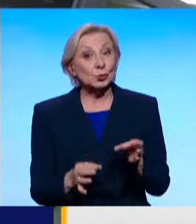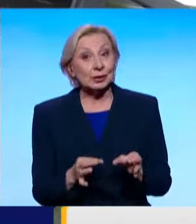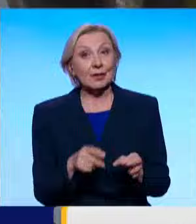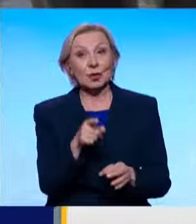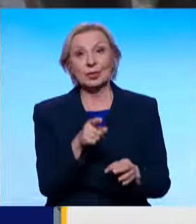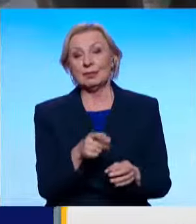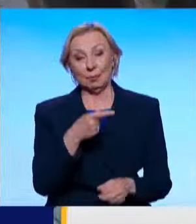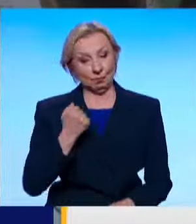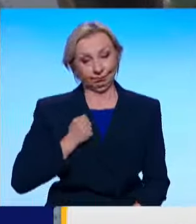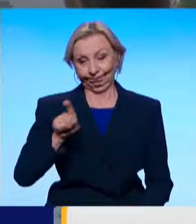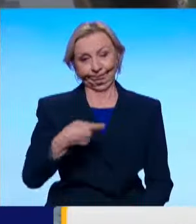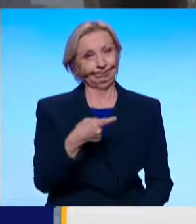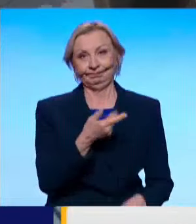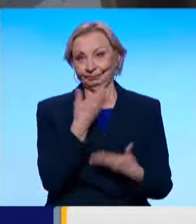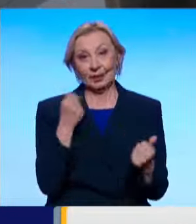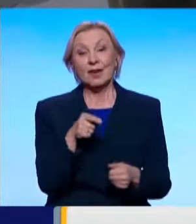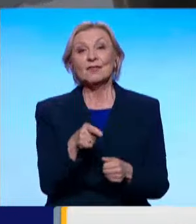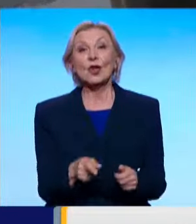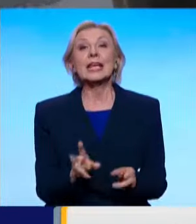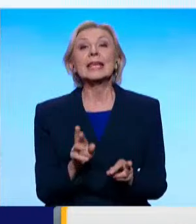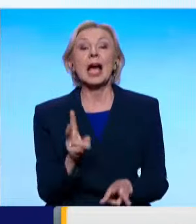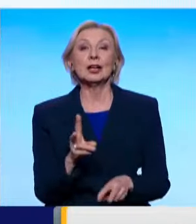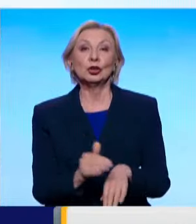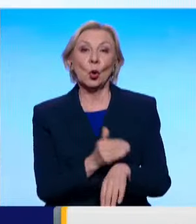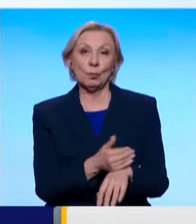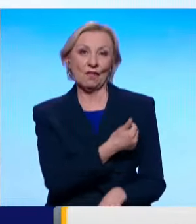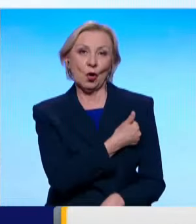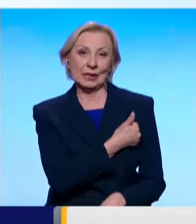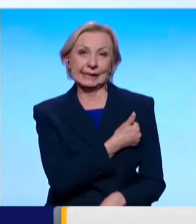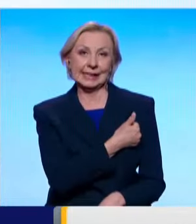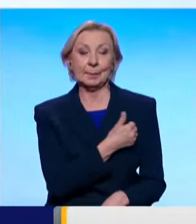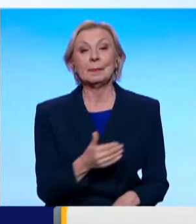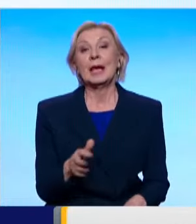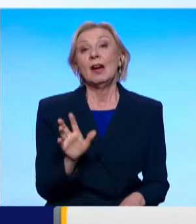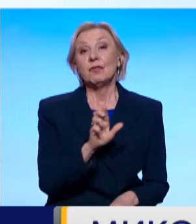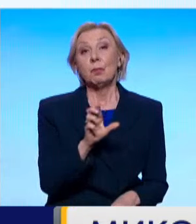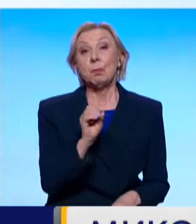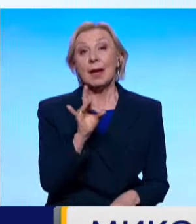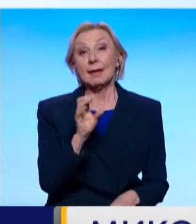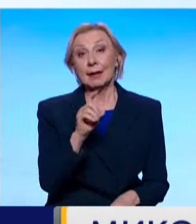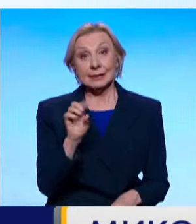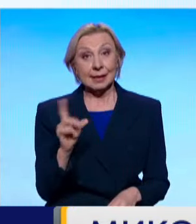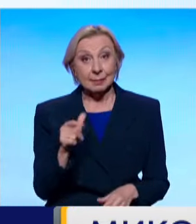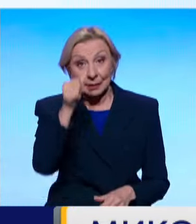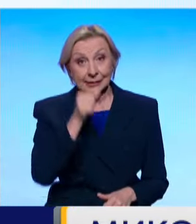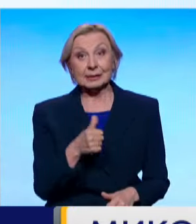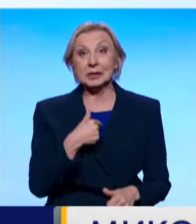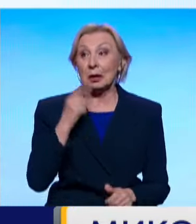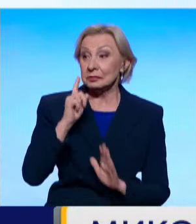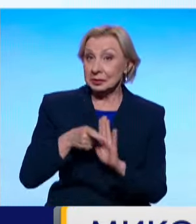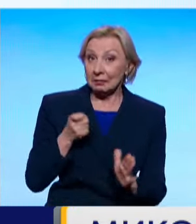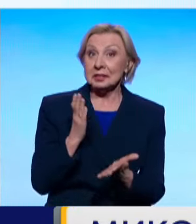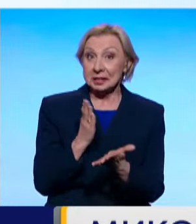від мобілізації, тож ловці вони як добровольці. В березні місяці я дізнався про те, що існує таке